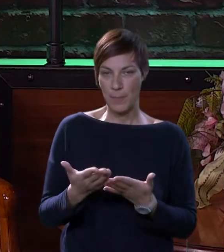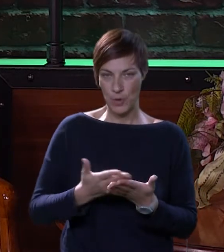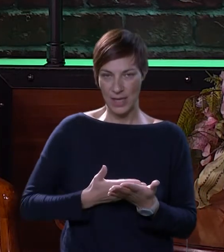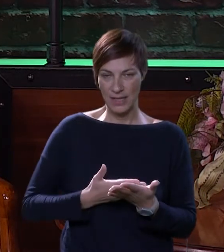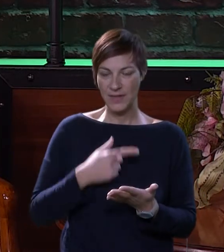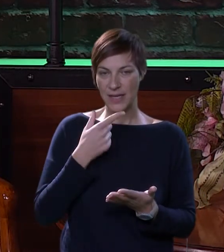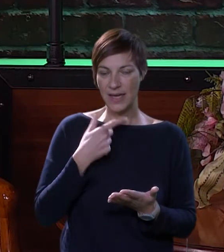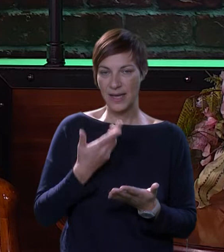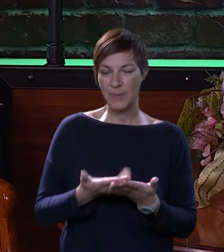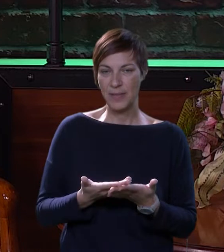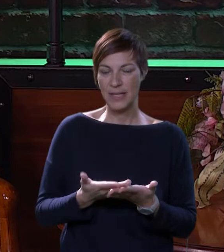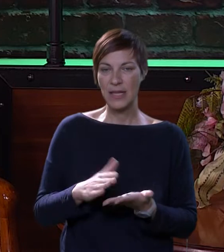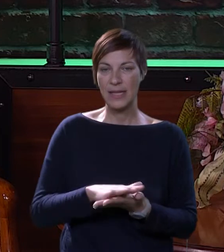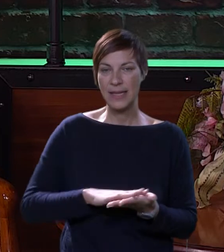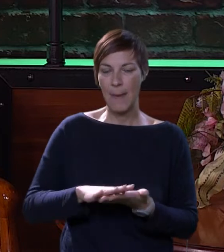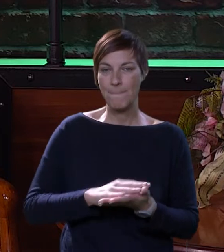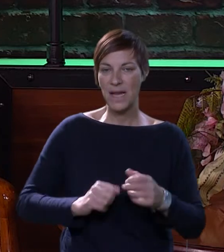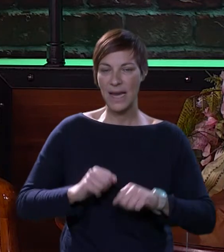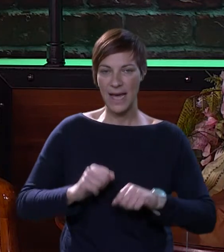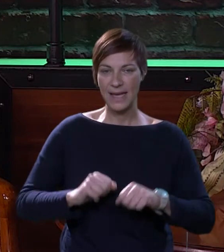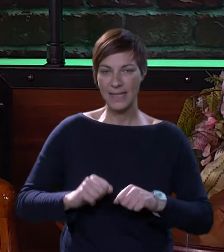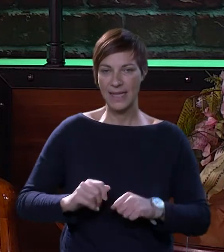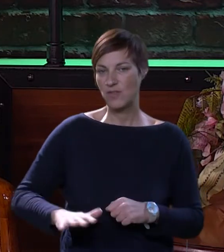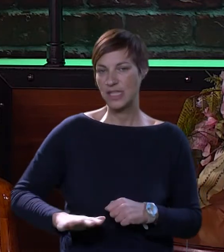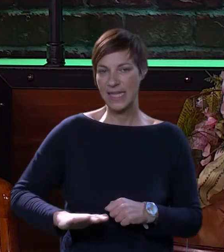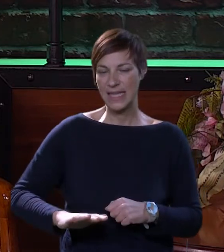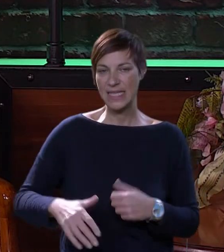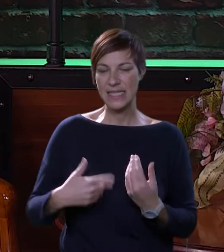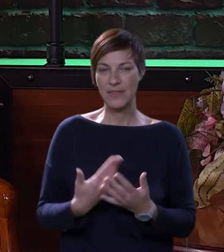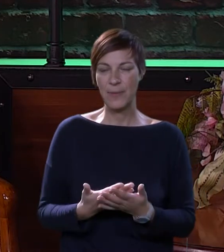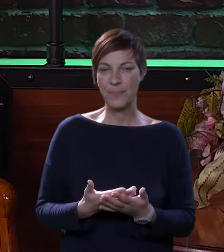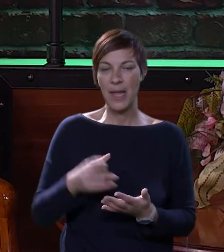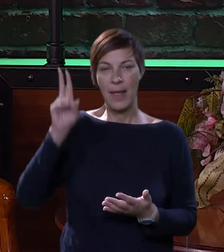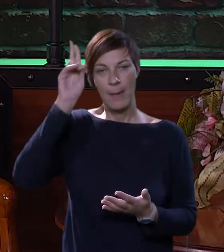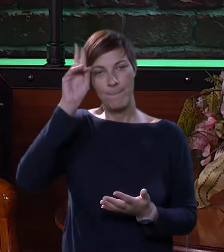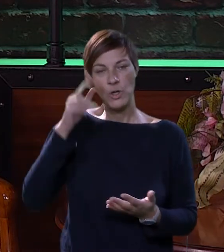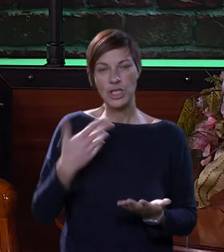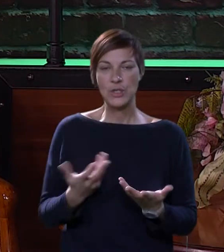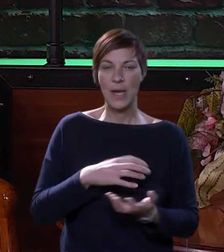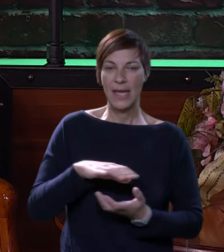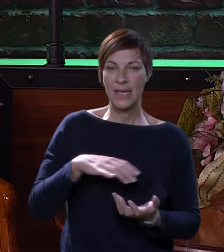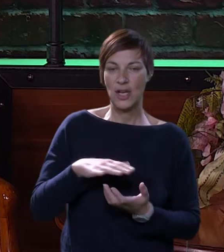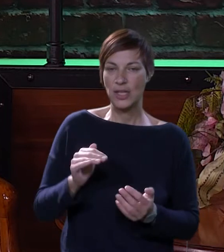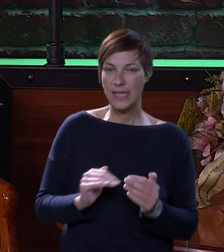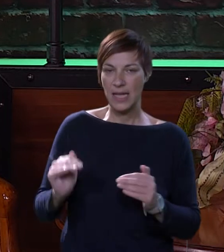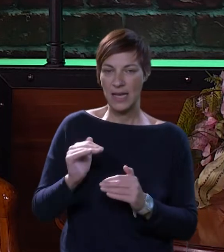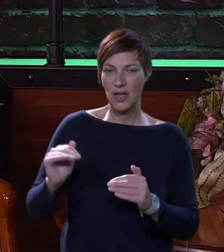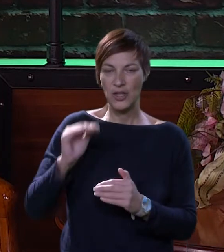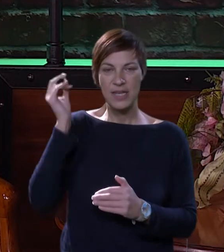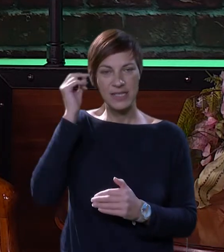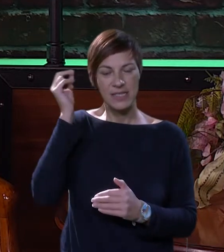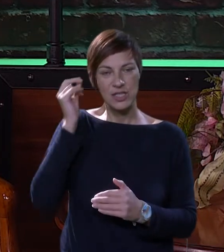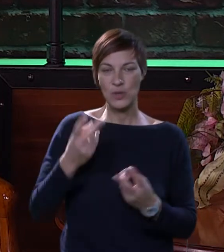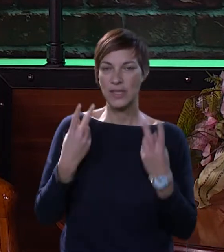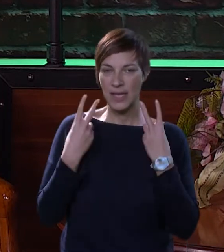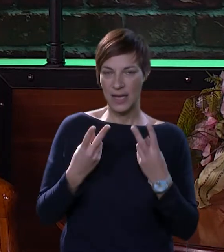morala definirati, onda bih rekla da je to neka temeljna aktivnost djetinjstva. Možda su i neki roditelji odrasli čuli